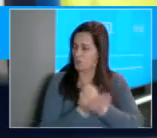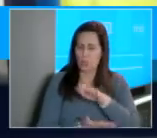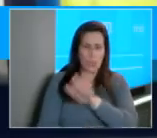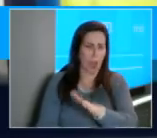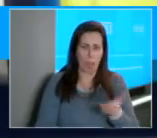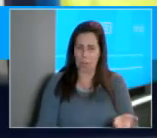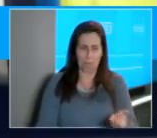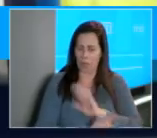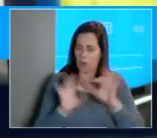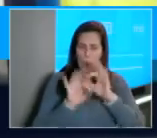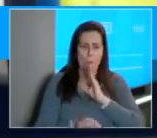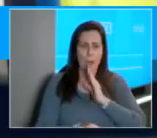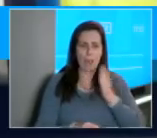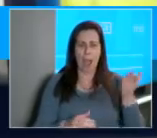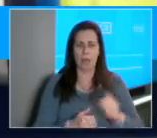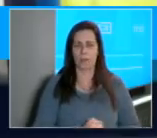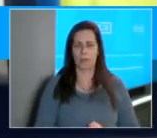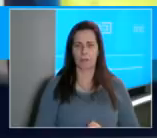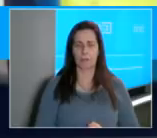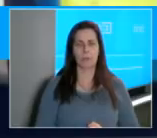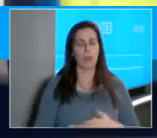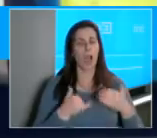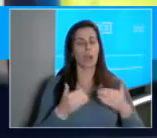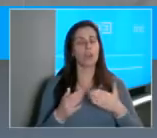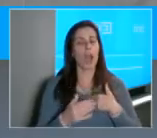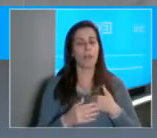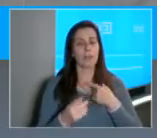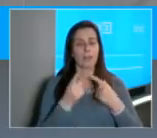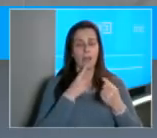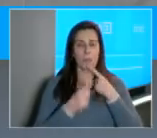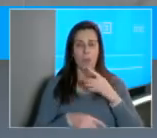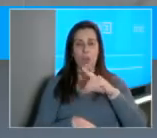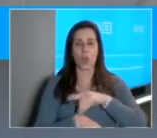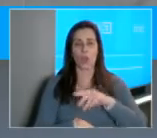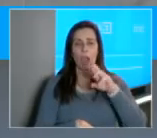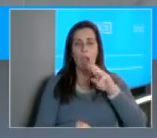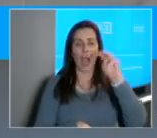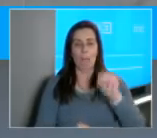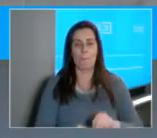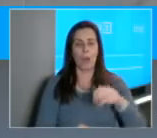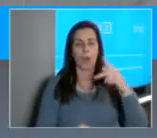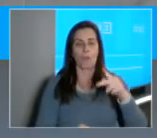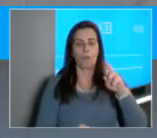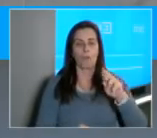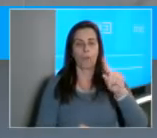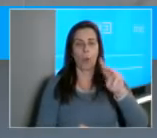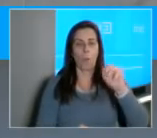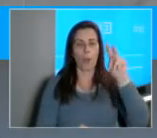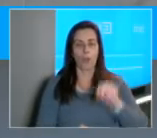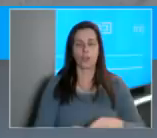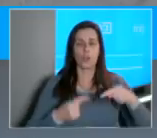מיד, ולא הייתה שום בעיה. אז בואו נפנה עכשיו לדוקטור רם פרומן, יושב ראש הפורום